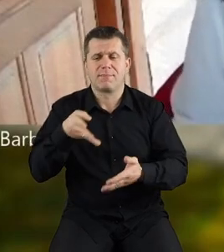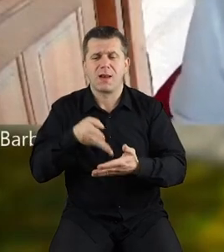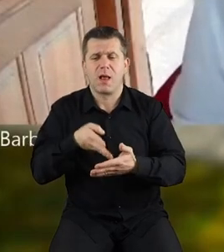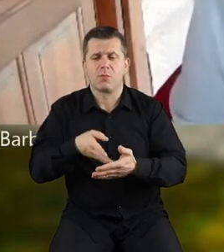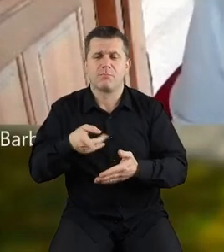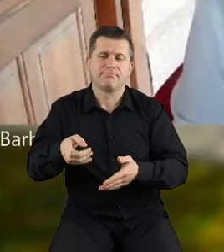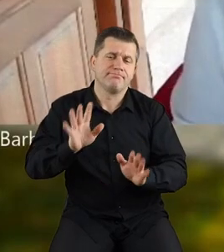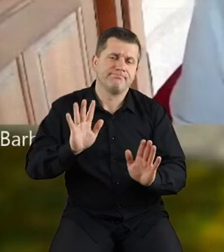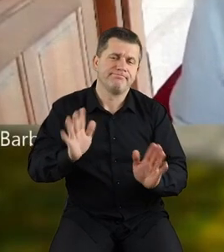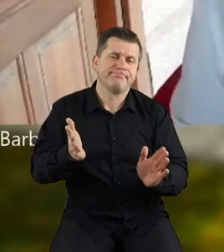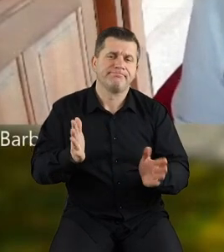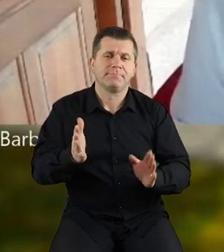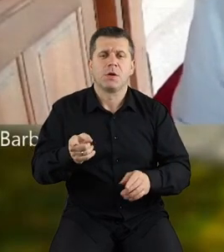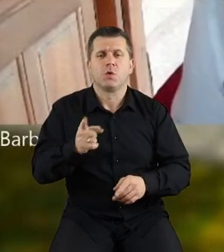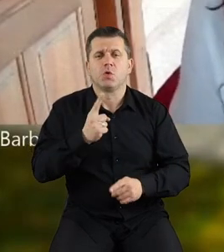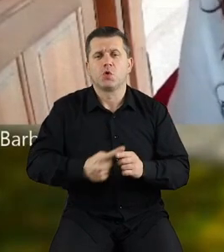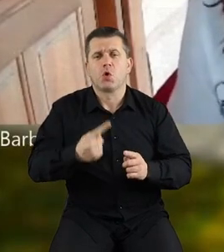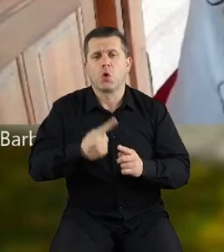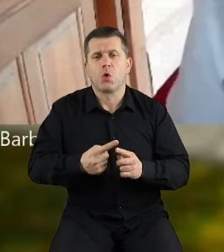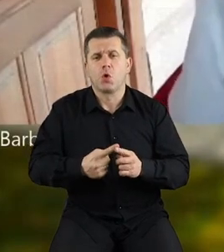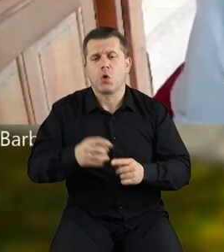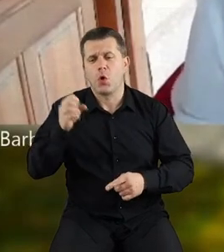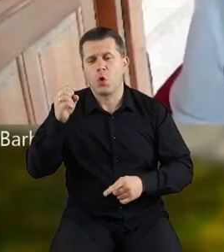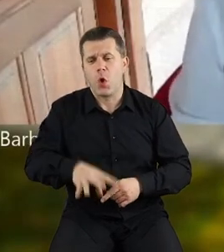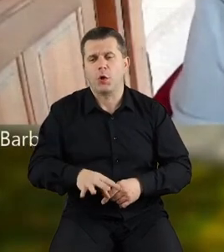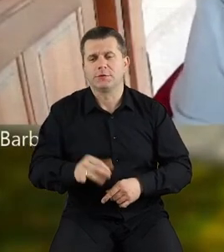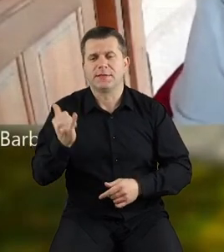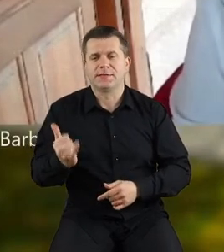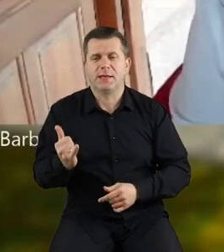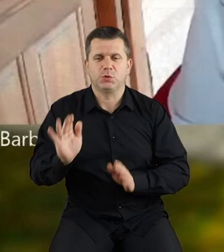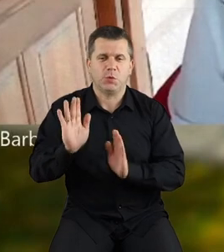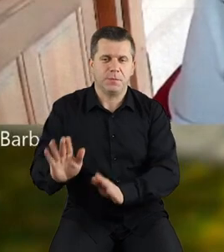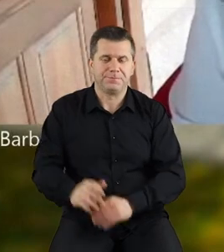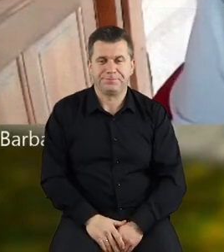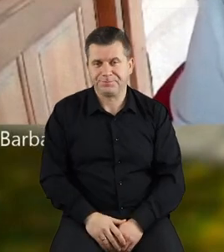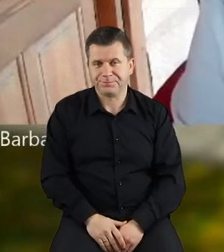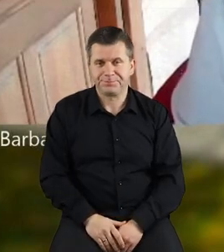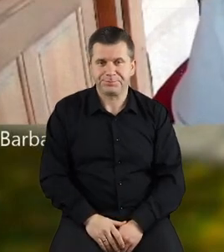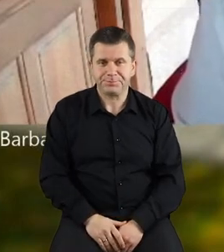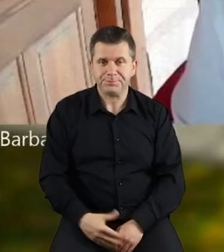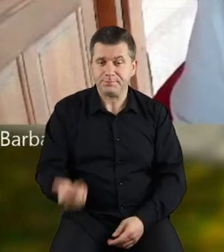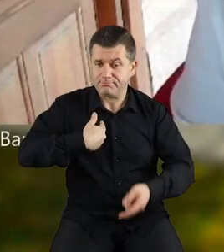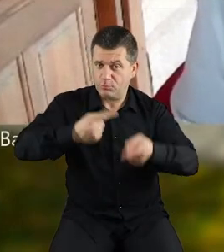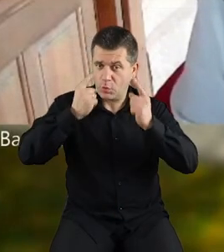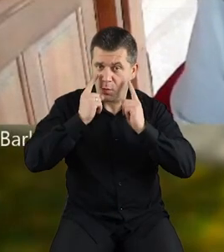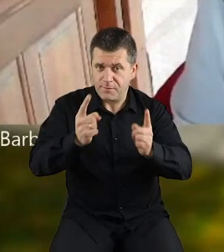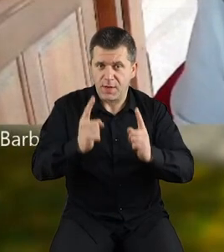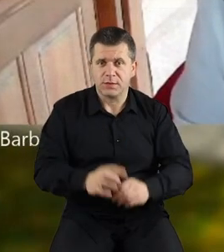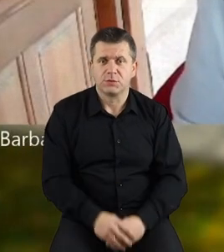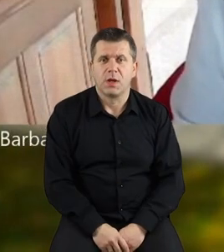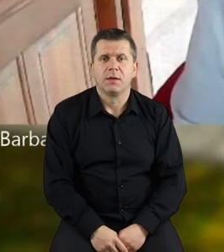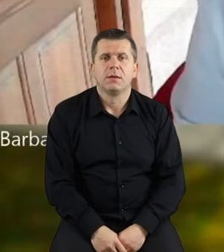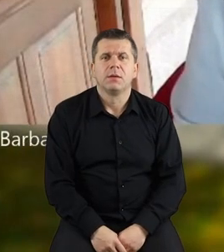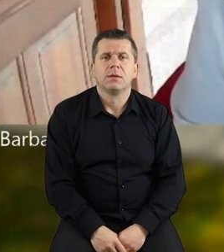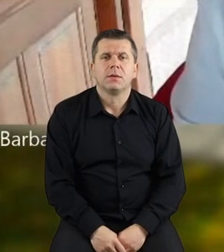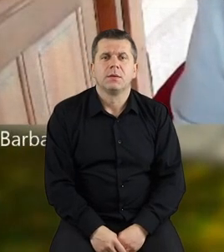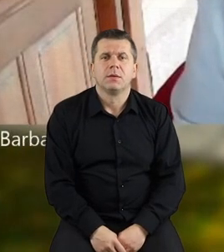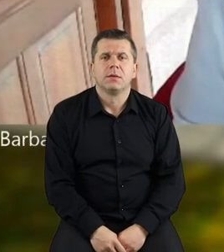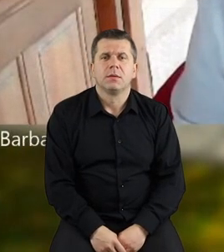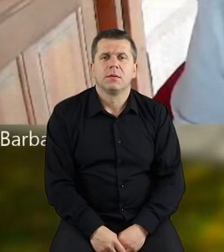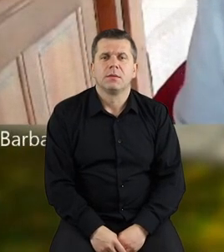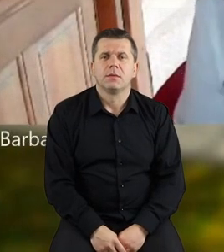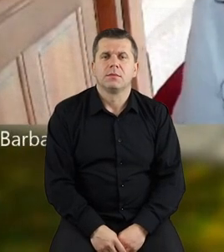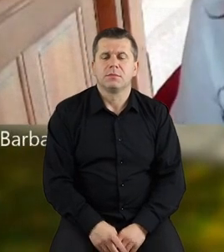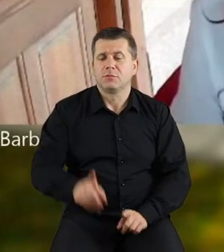i traktuję ją jako takie trochę gorsze dziecko. Natomiast uważam,